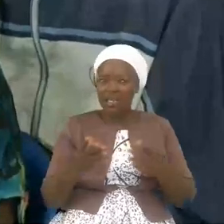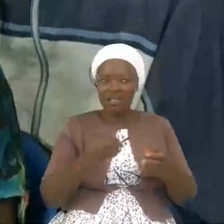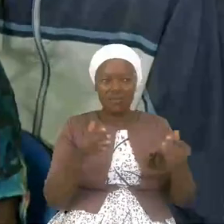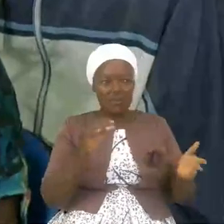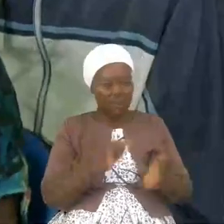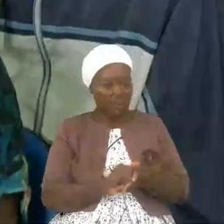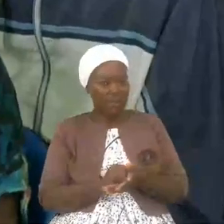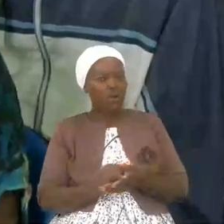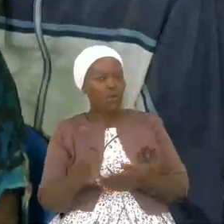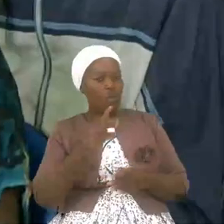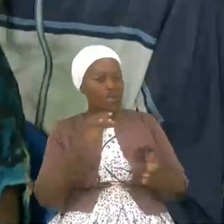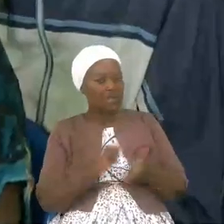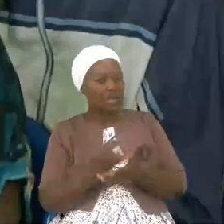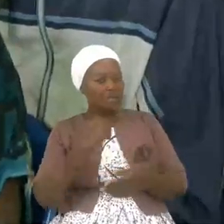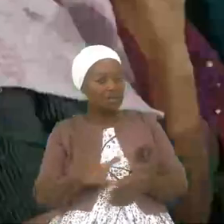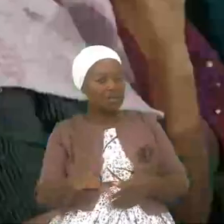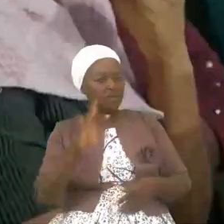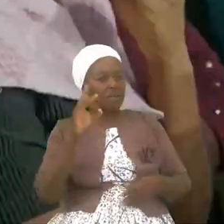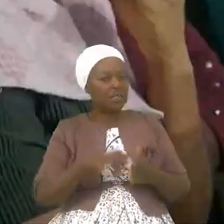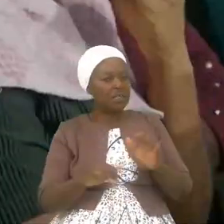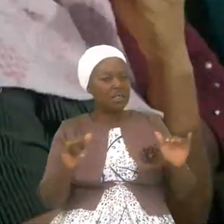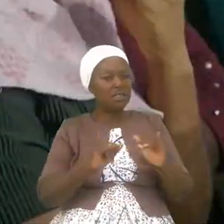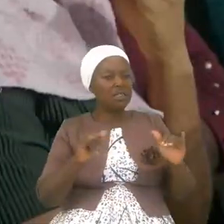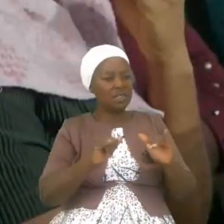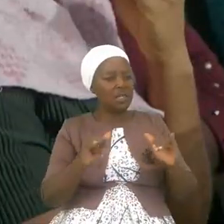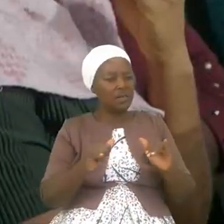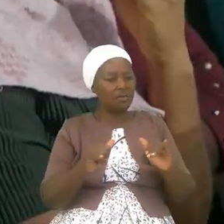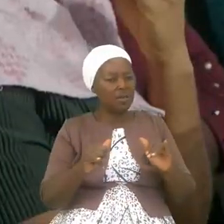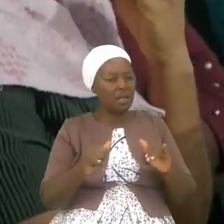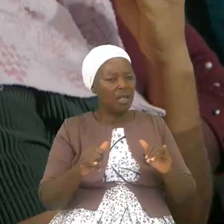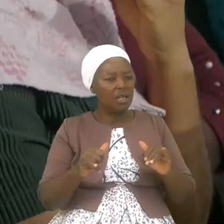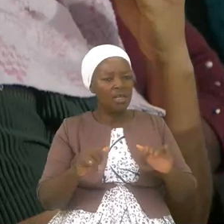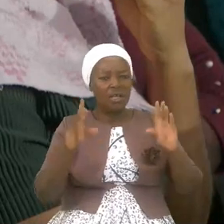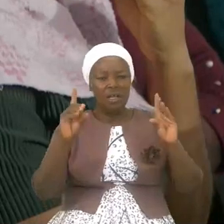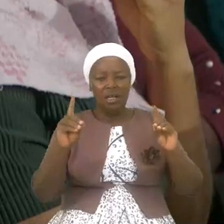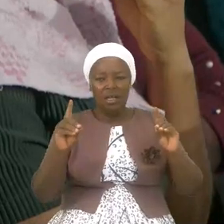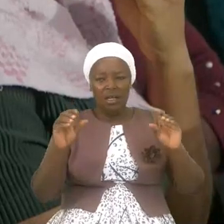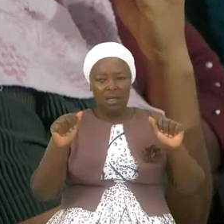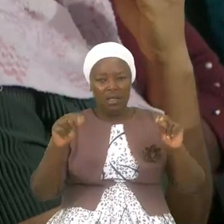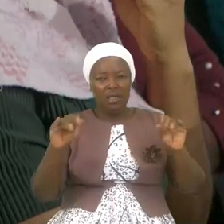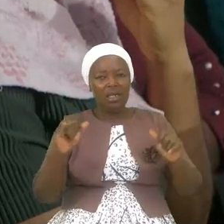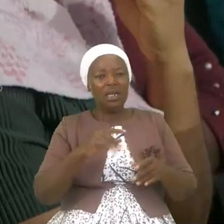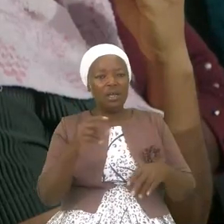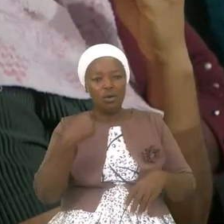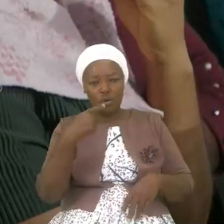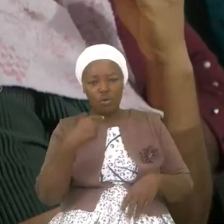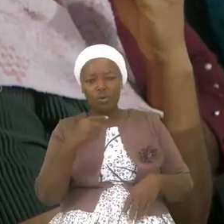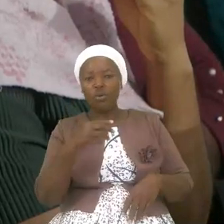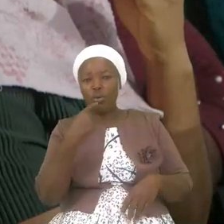D'expliquer les énigmes et de résoudre les questions difficiles. Que Daniel soit donc appelé et il donnera